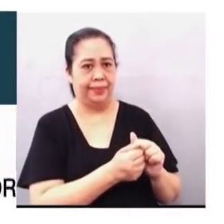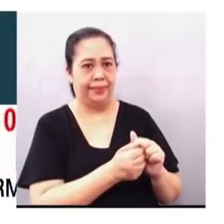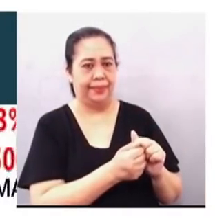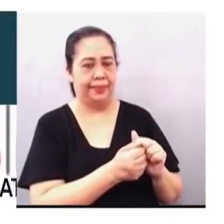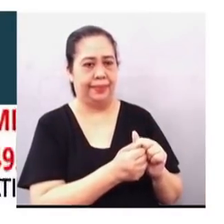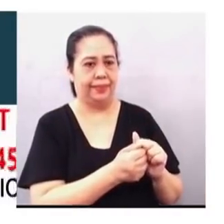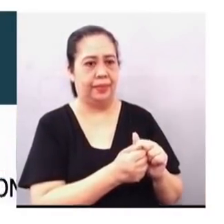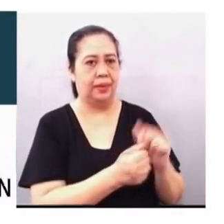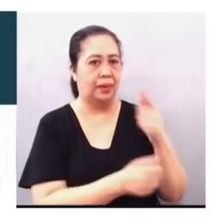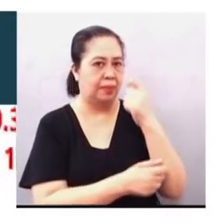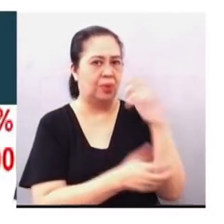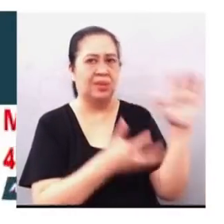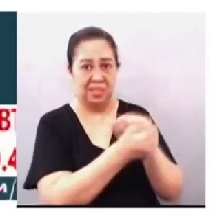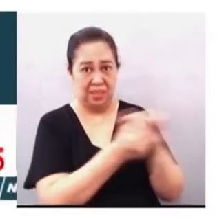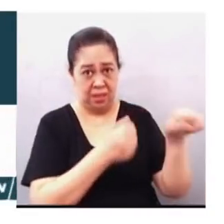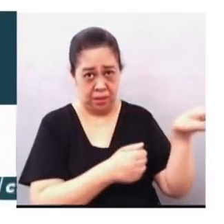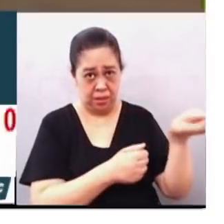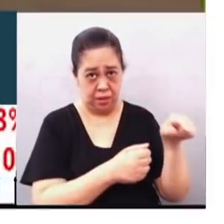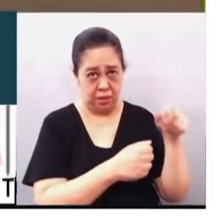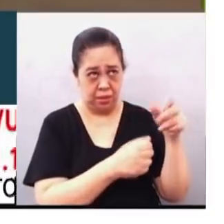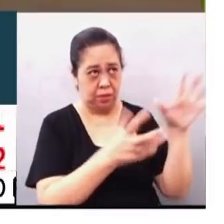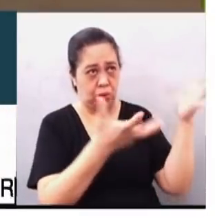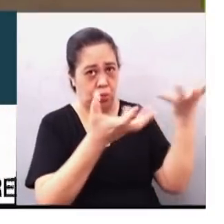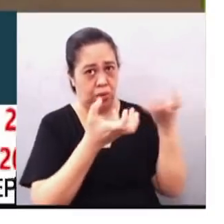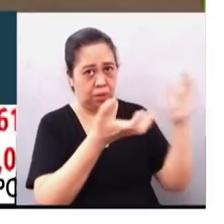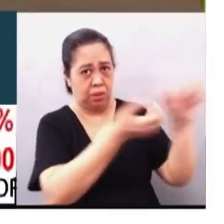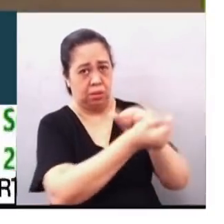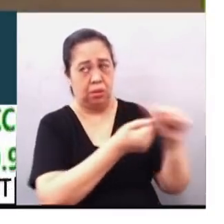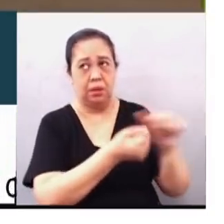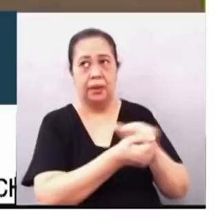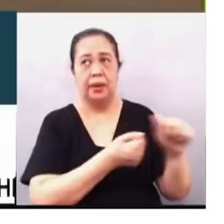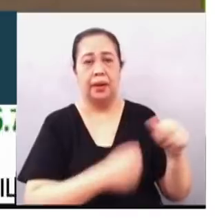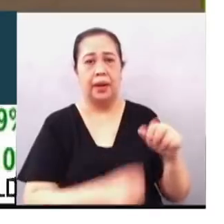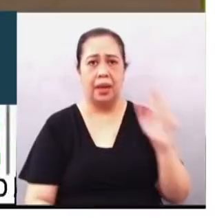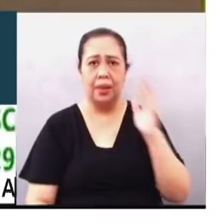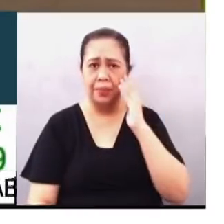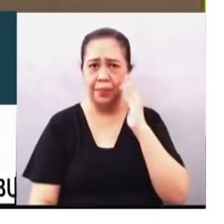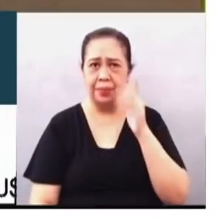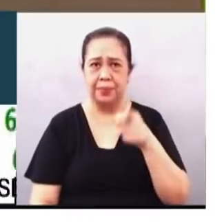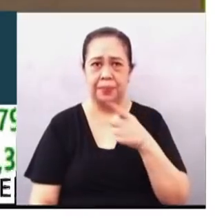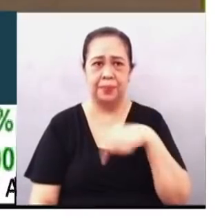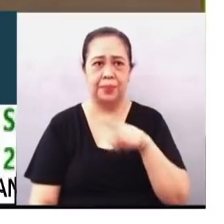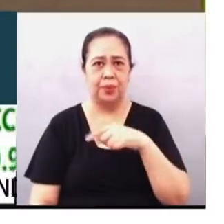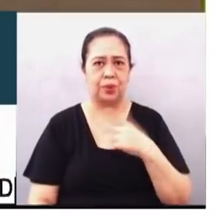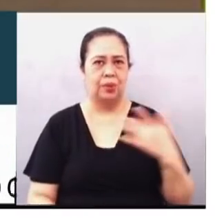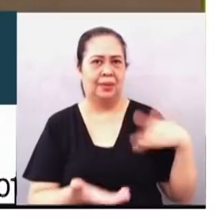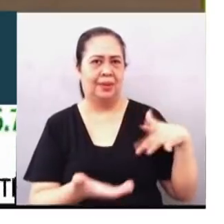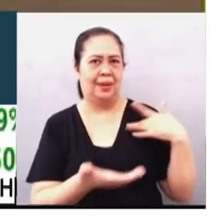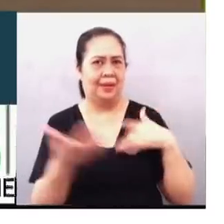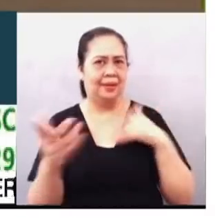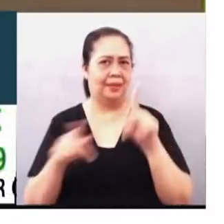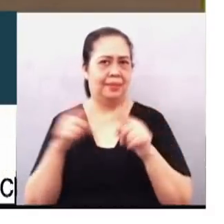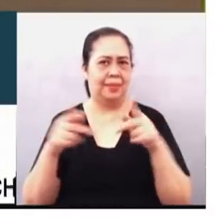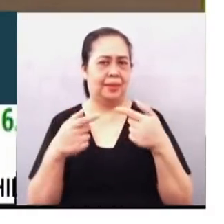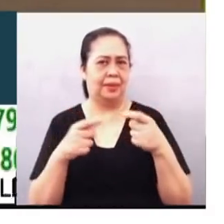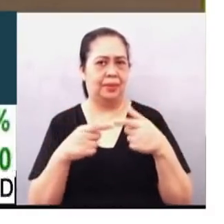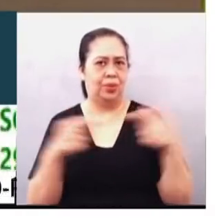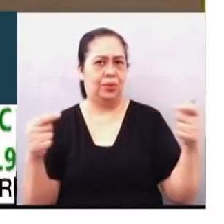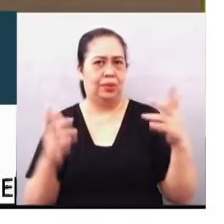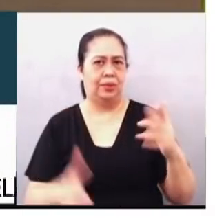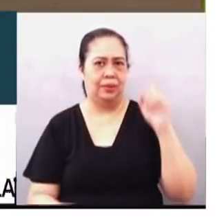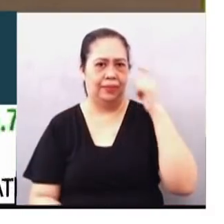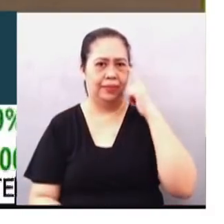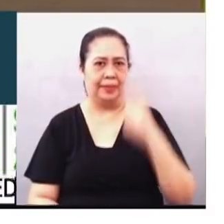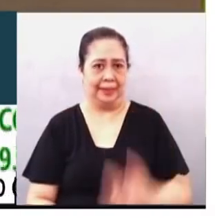Kasi sinisira siya, eh. Sinisira siya. Alam mo na yung moves ng mga kalaban ng gobyerno. Ganun man talaga